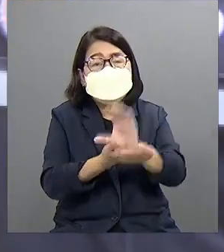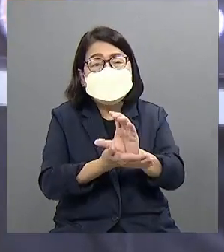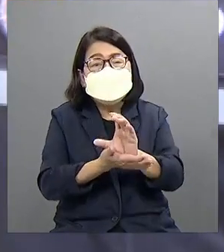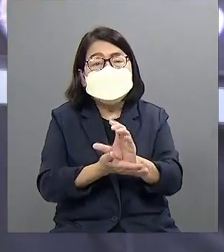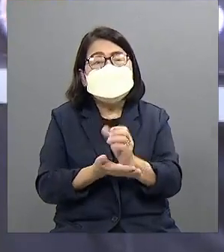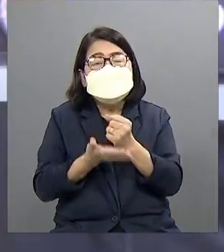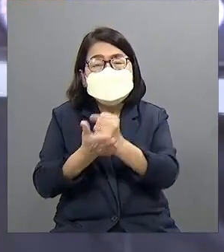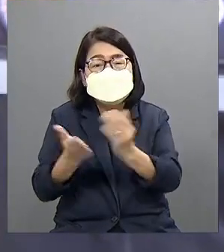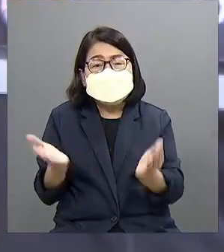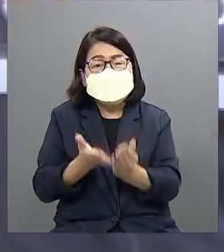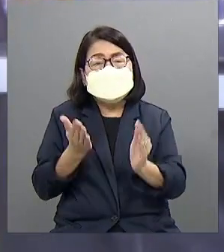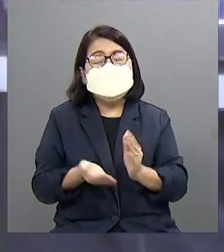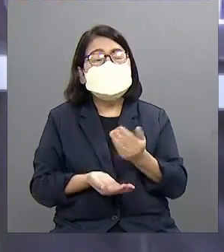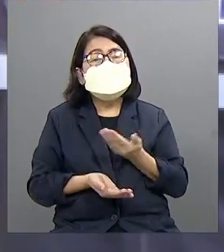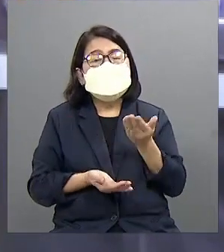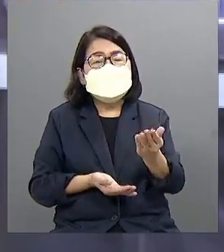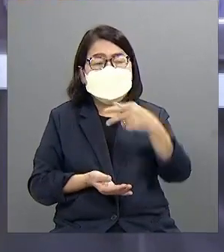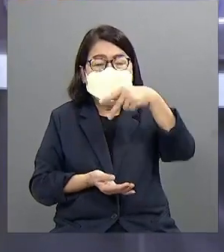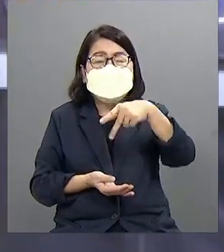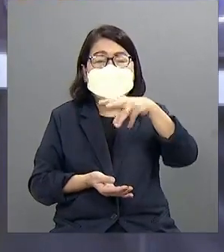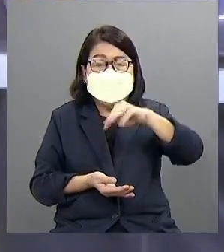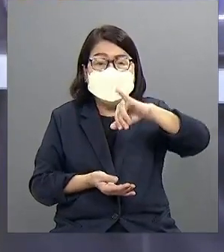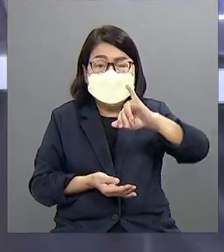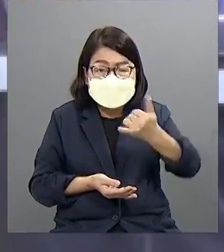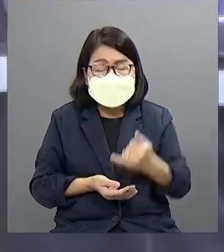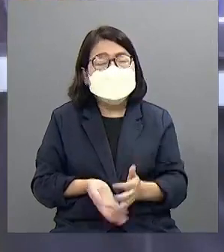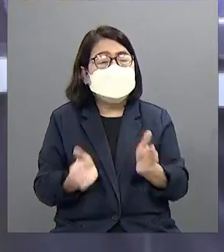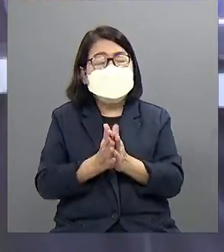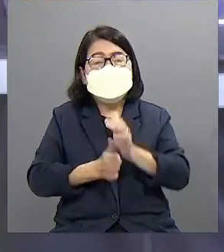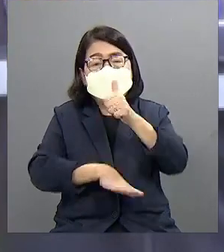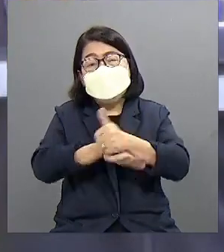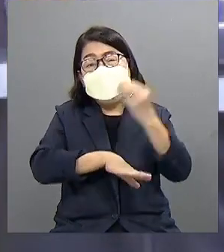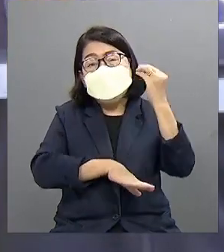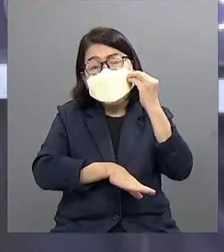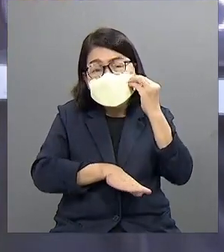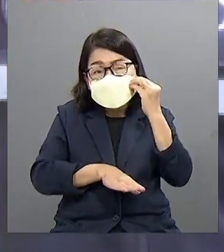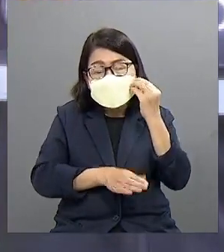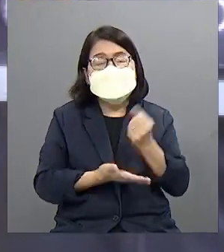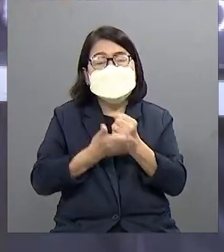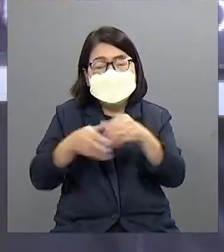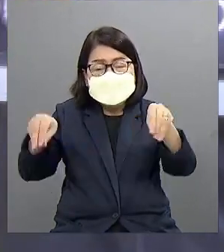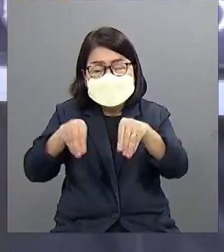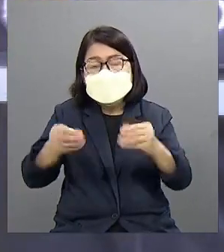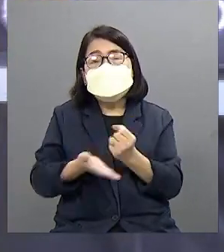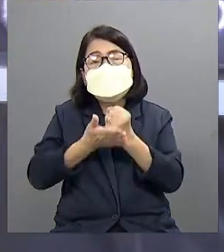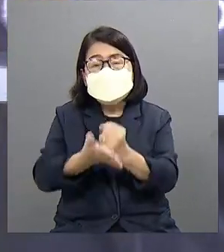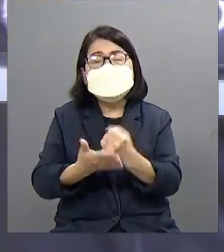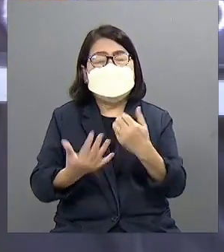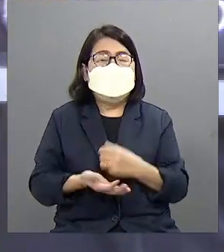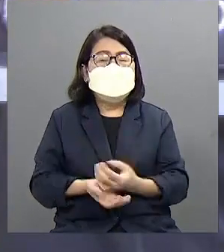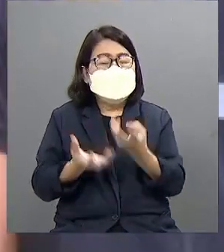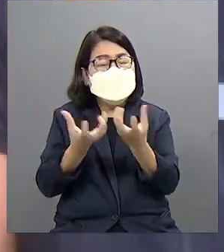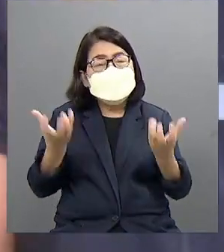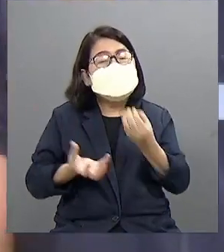แล้วก็หน่วยงานของผู้ใหญ่บ้านผมก็ประสานอยู่ว่าให้ฝากให้ดูแลในส่วนของข้าวสารอาหารแห้งเขาพอจะช่วยกันได้